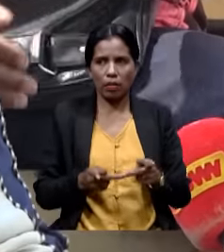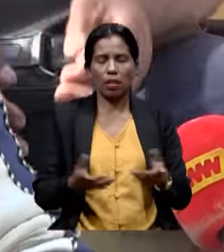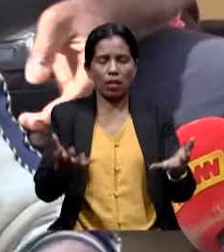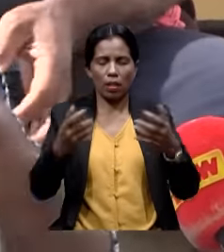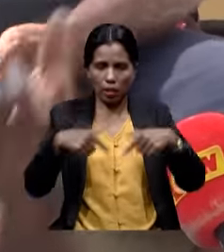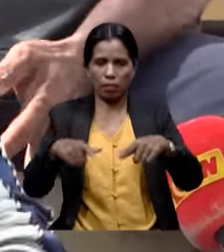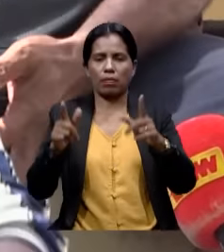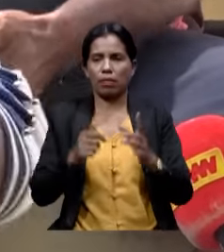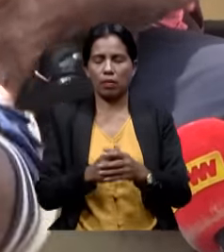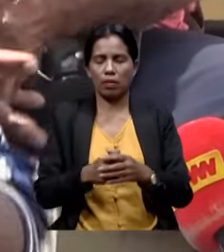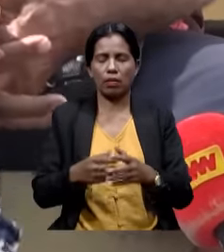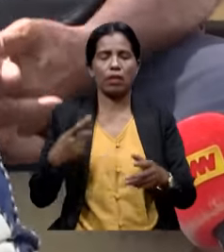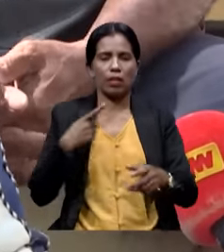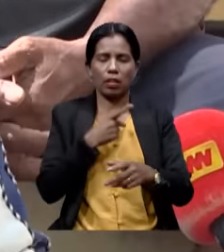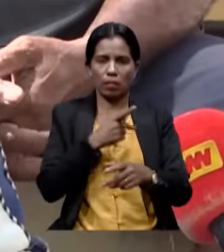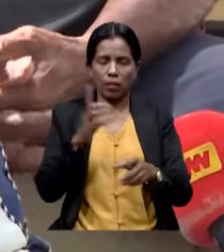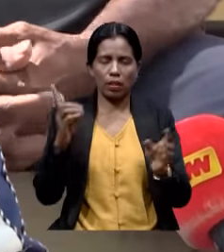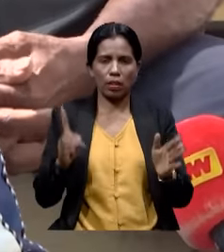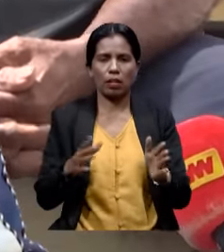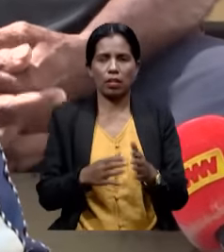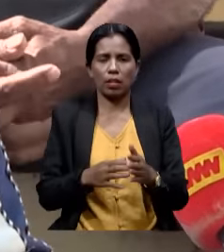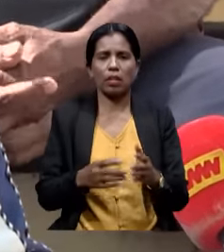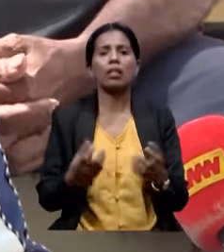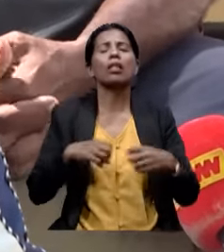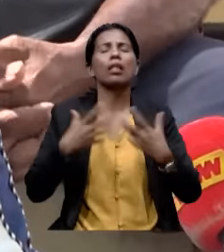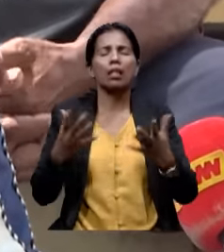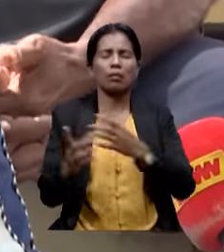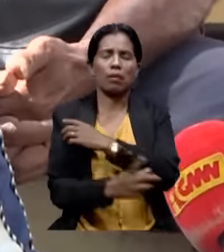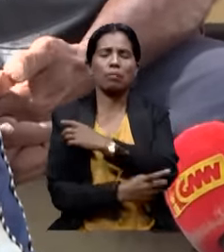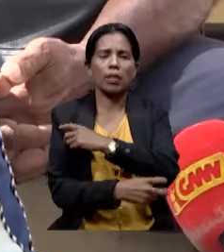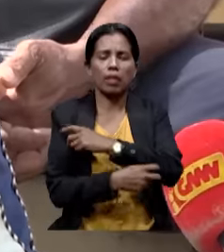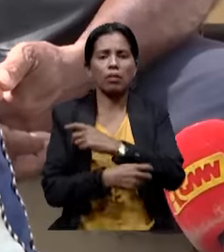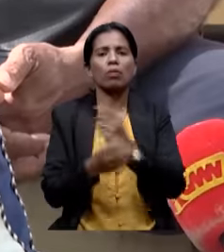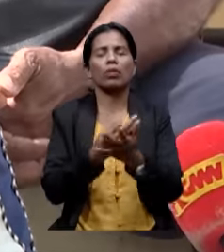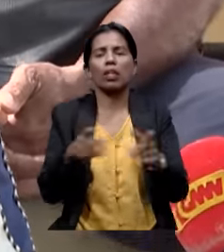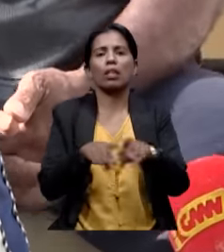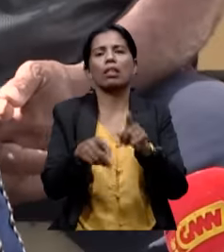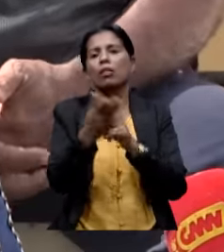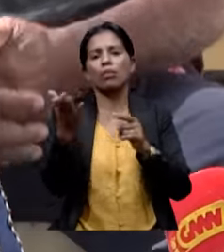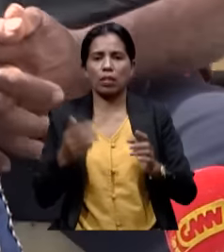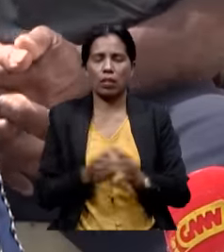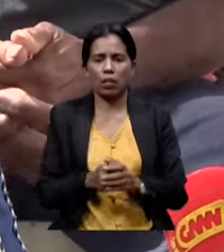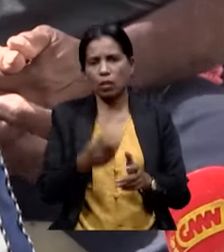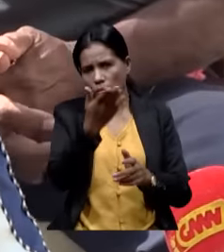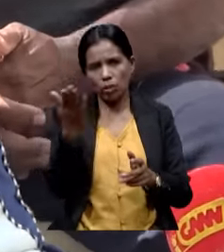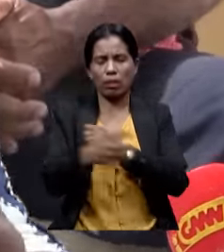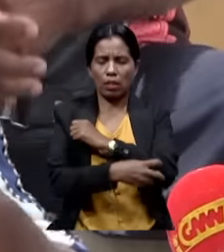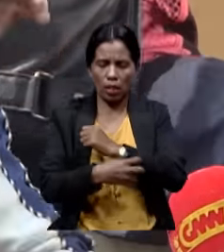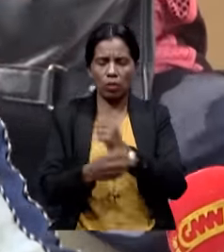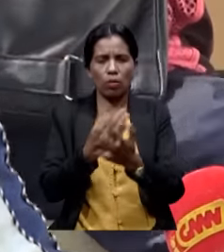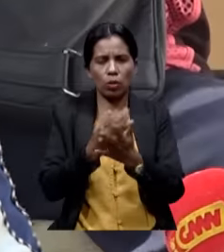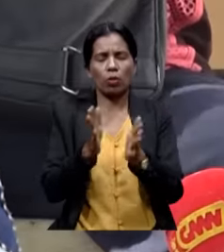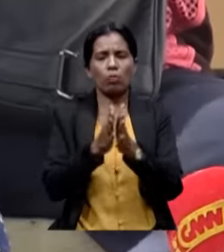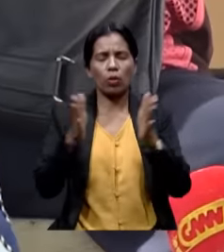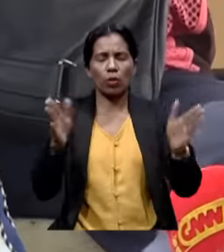sirnia parlamento ni deputado ni dala hira makamina kosan ami los na kosan sa ita botira makna kosan Osa mbo botim hele dan